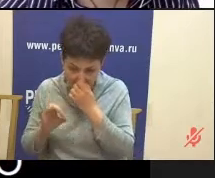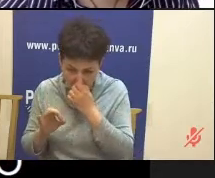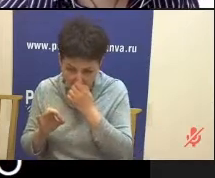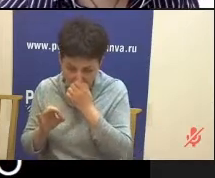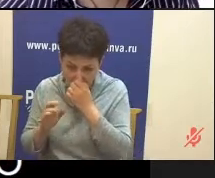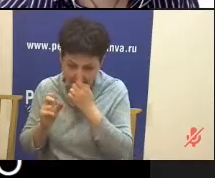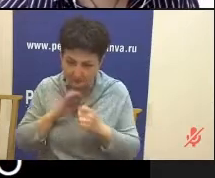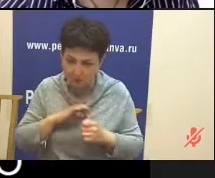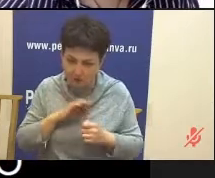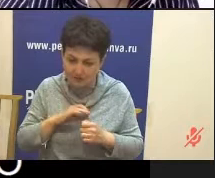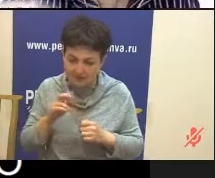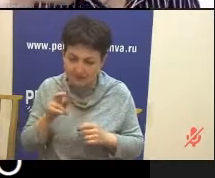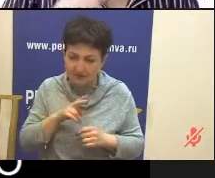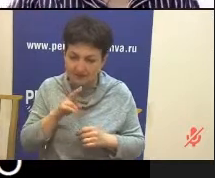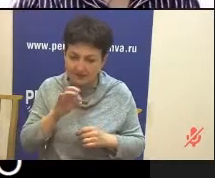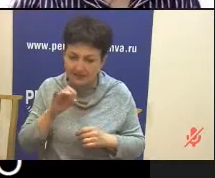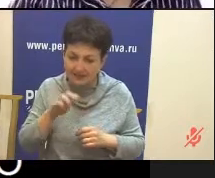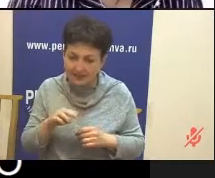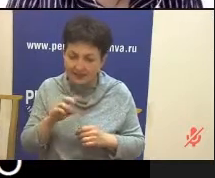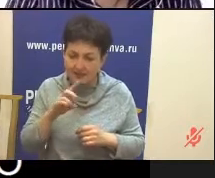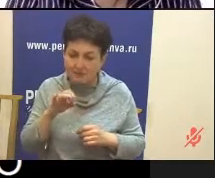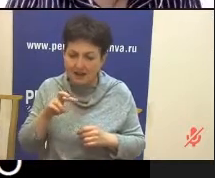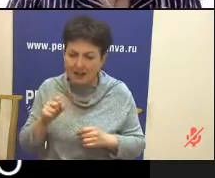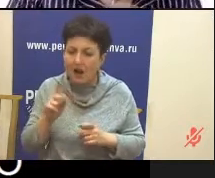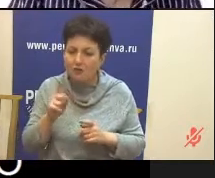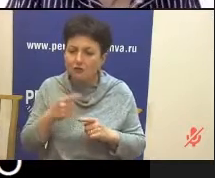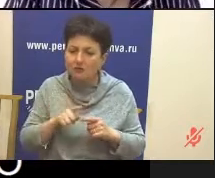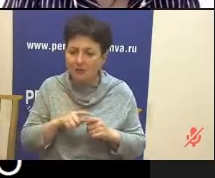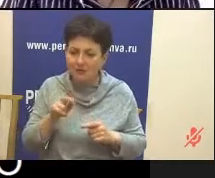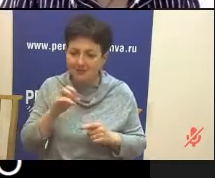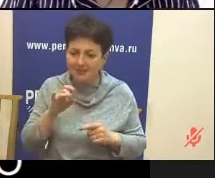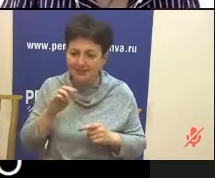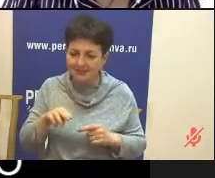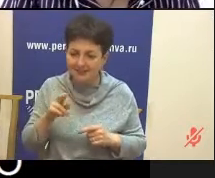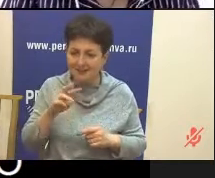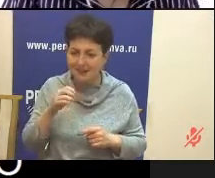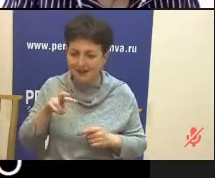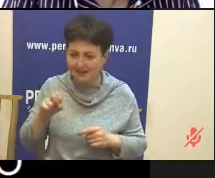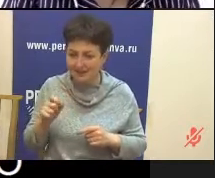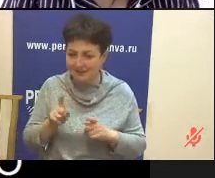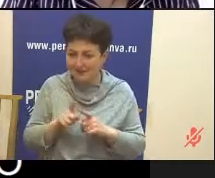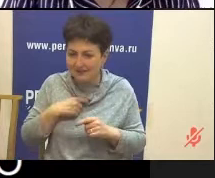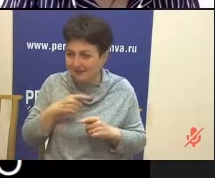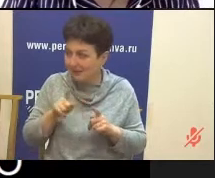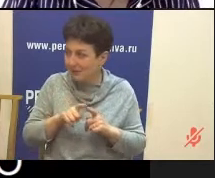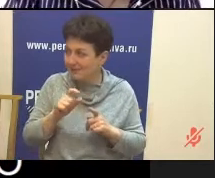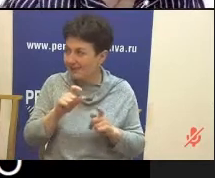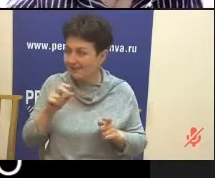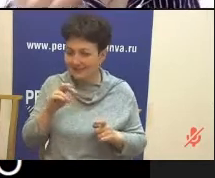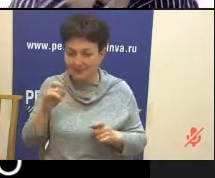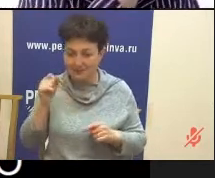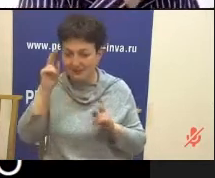использованию директ-мейла в деятельности НКО? Оксана, мне очень неловко, а вы можете мне объяснить, что такое директ-мейл? Потому что